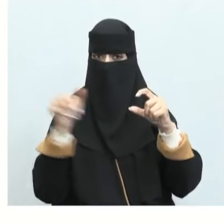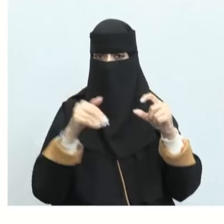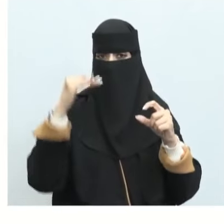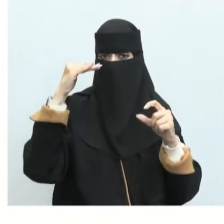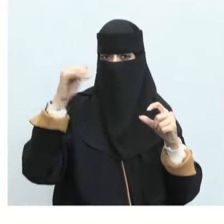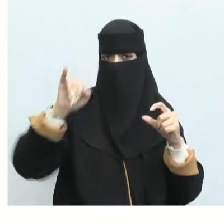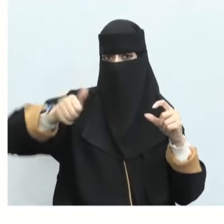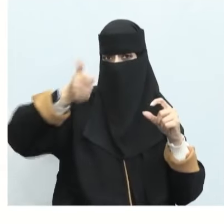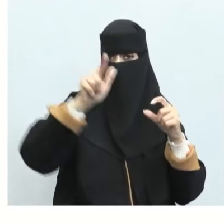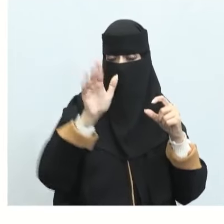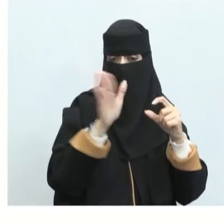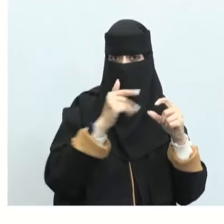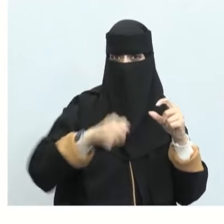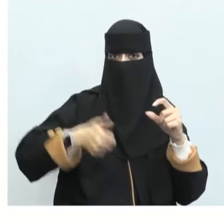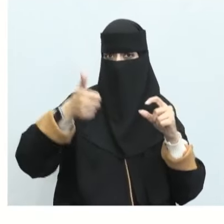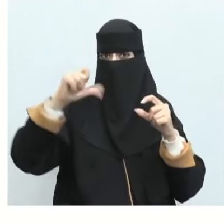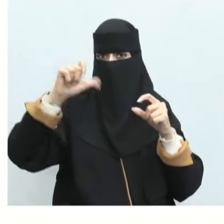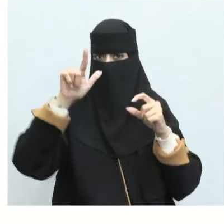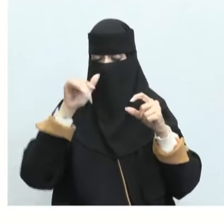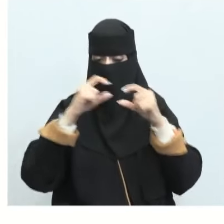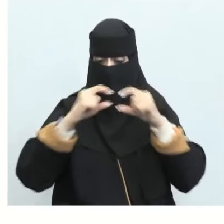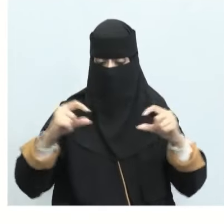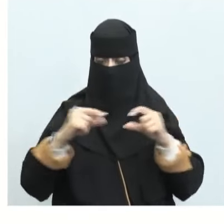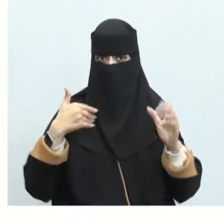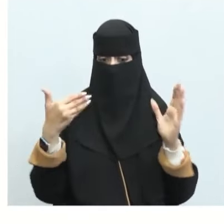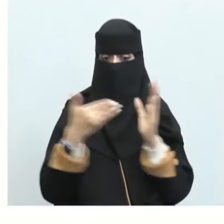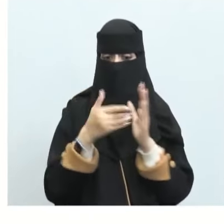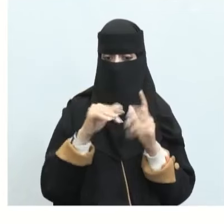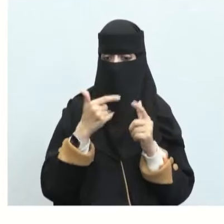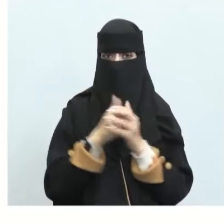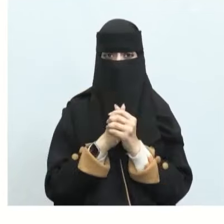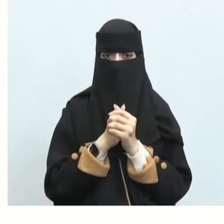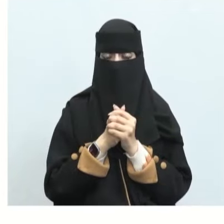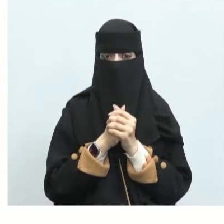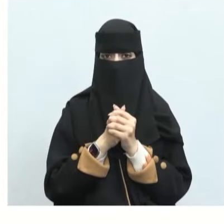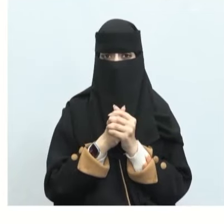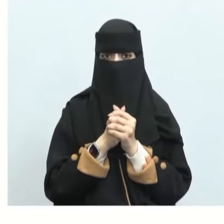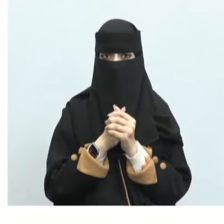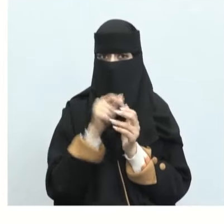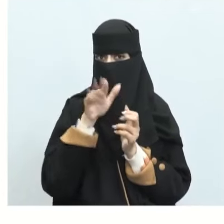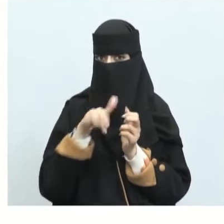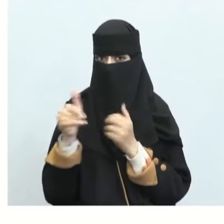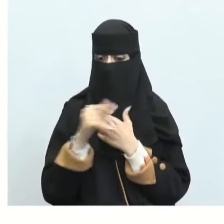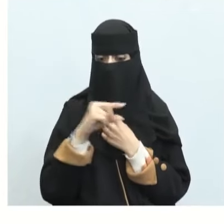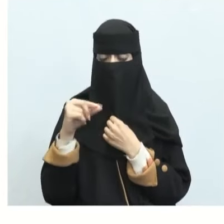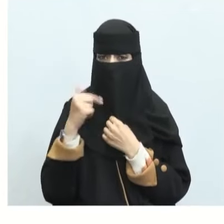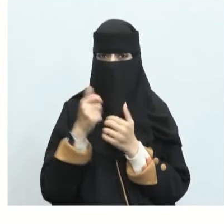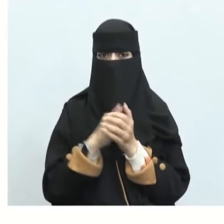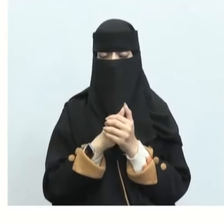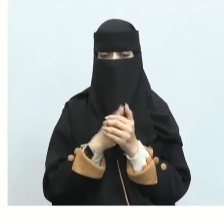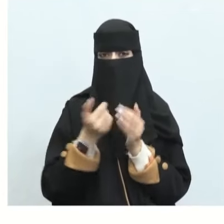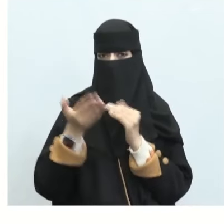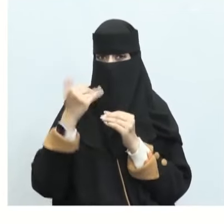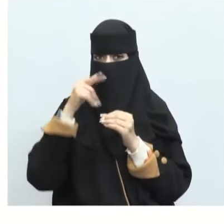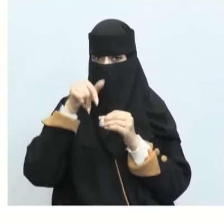هباطوا أوذية شهادوا أندية لجيسي جرار هنا حمالوا ألوية أيضا ما الكناية الموجودة في البيت الأخير وقبل